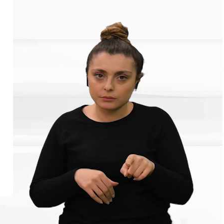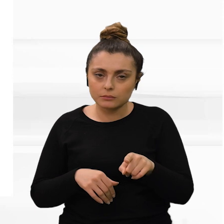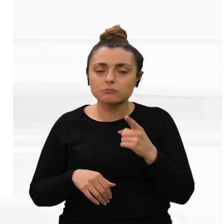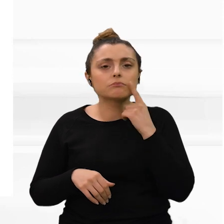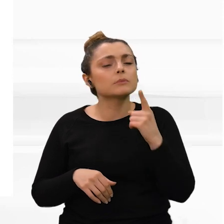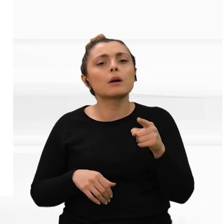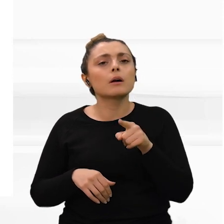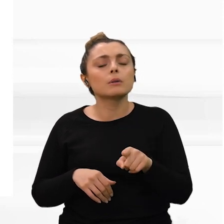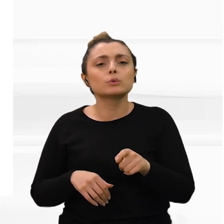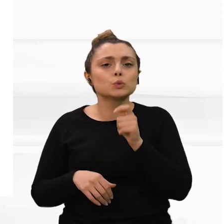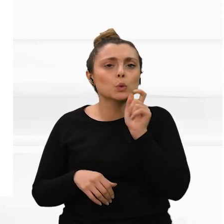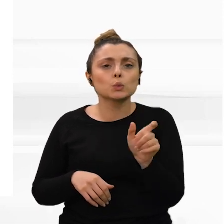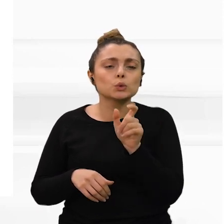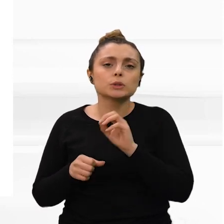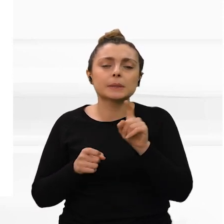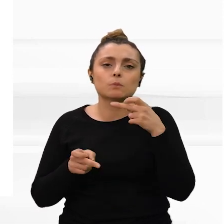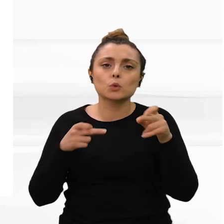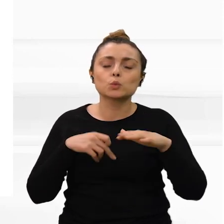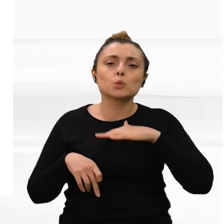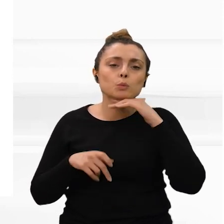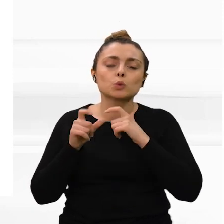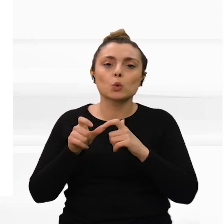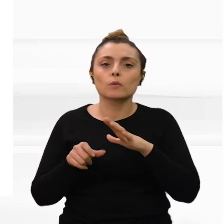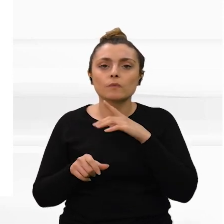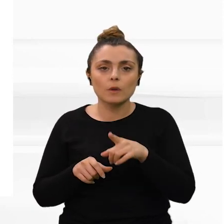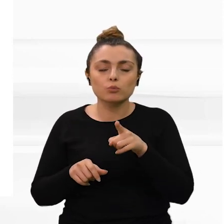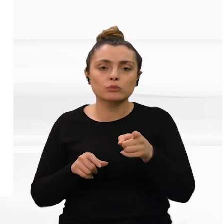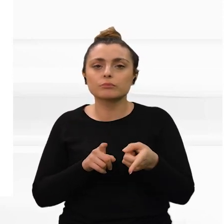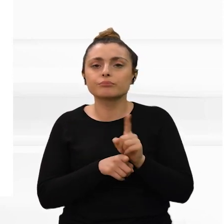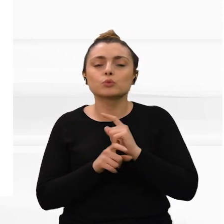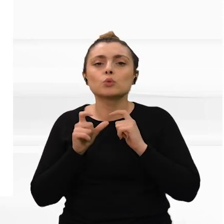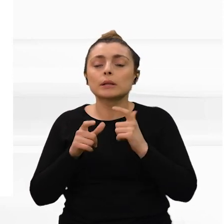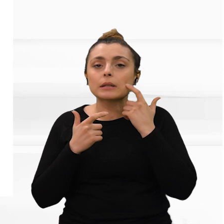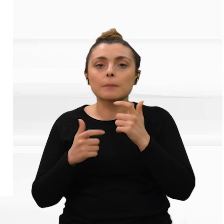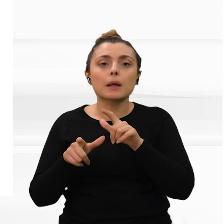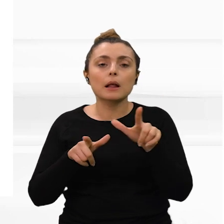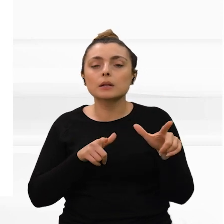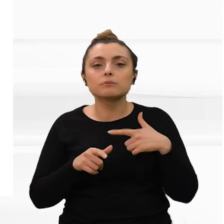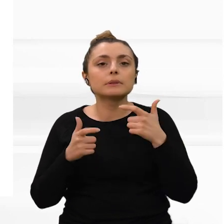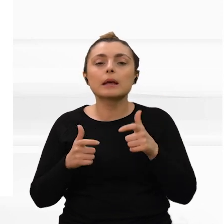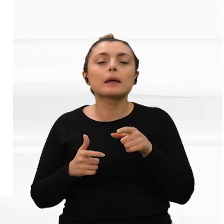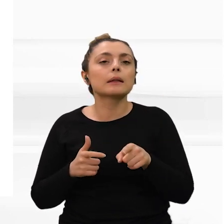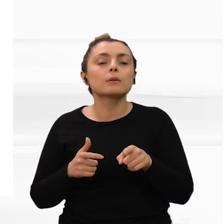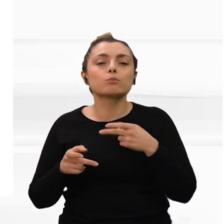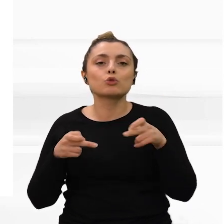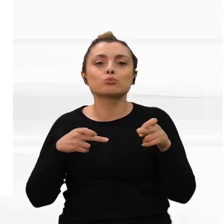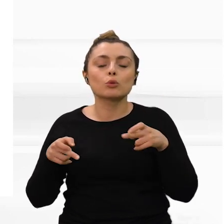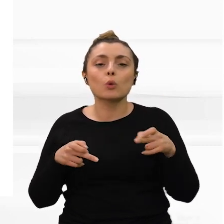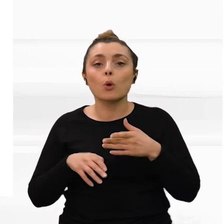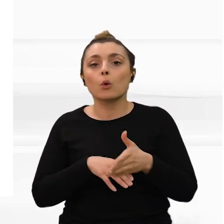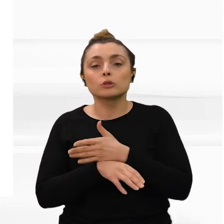bakalım Şimdi arkadaşlar sözcük bazında bir boşluk doldurma sorusu Bu tarz sorular da dikkat etmemiz gereken nokta